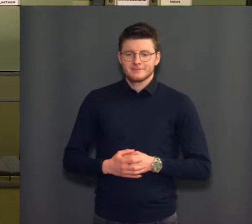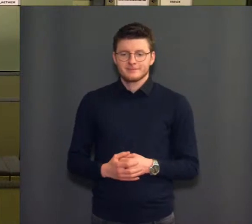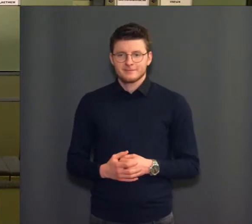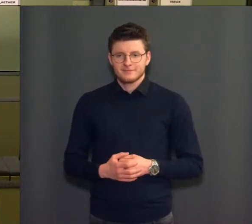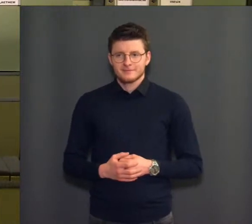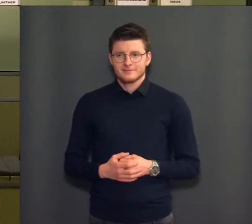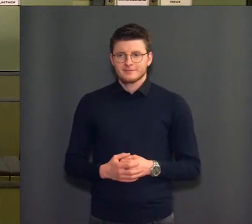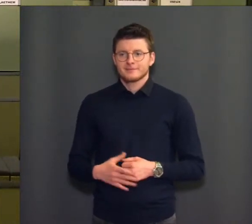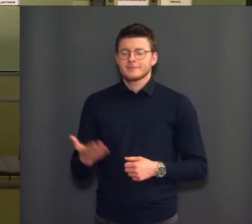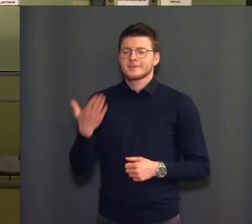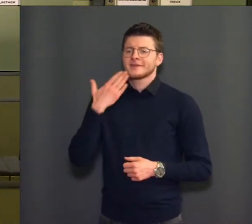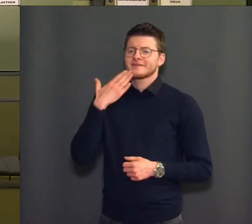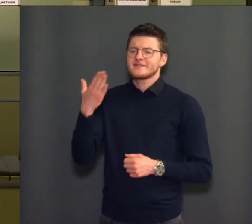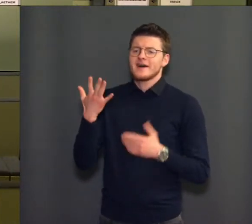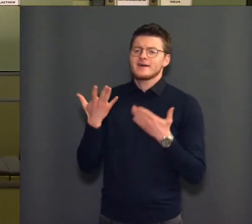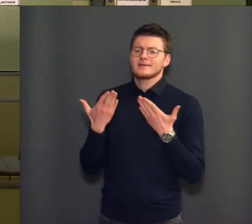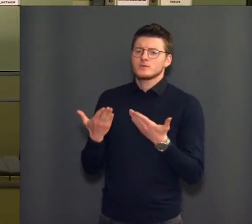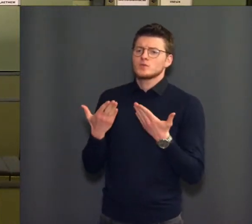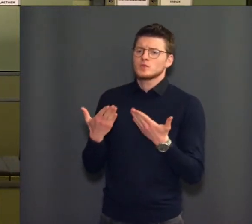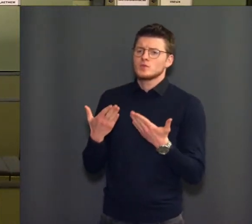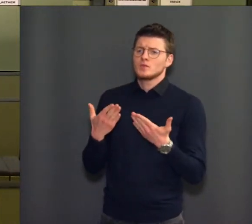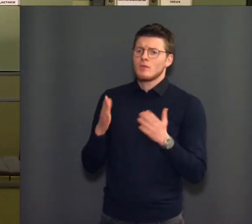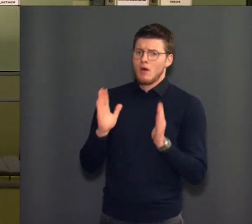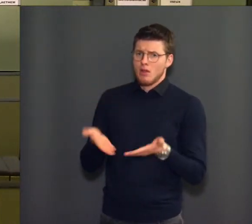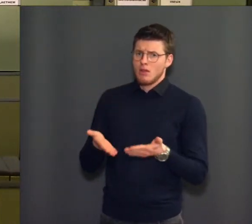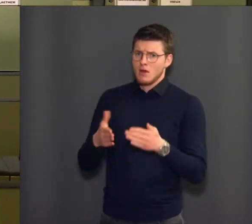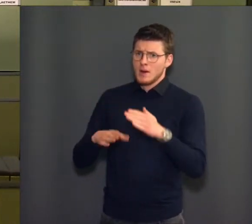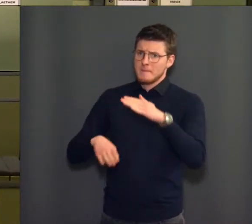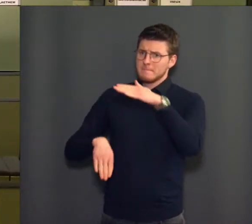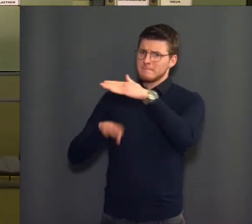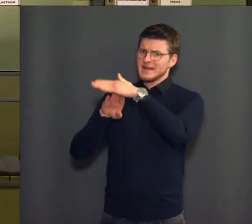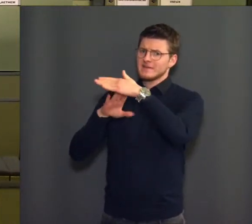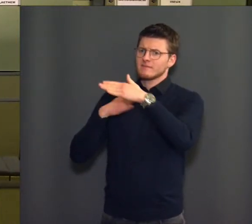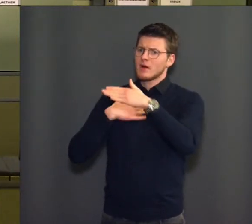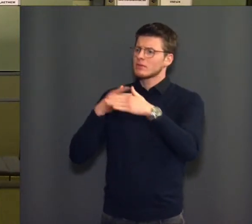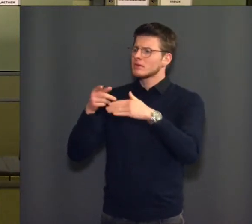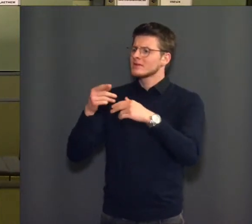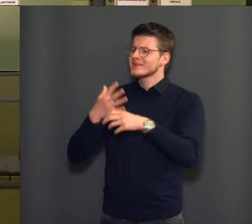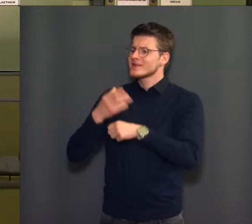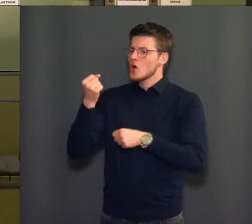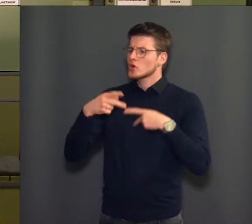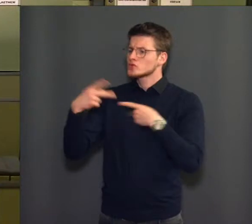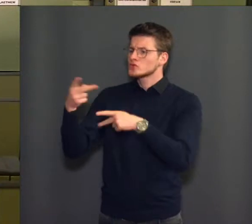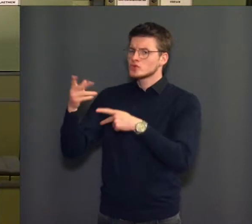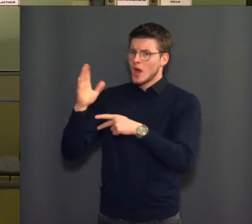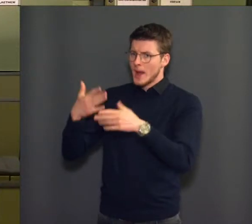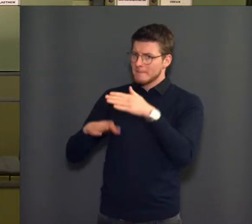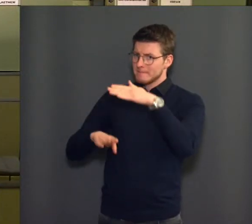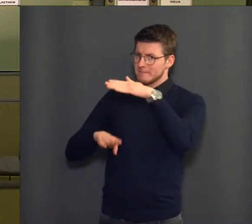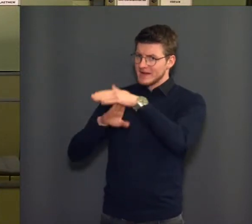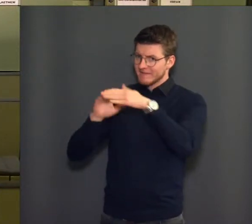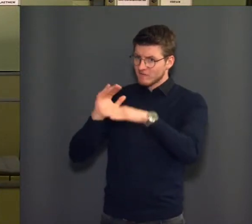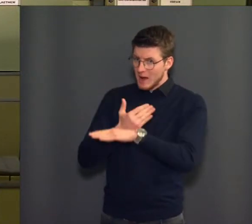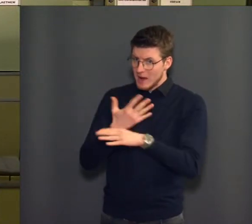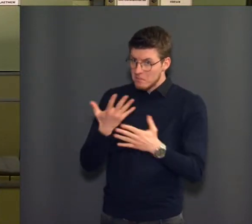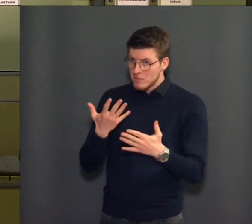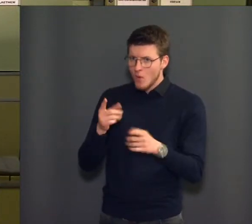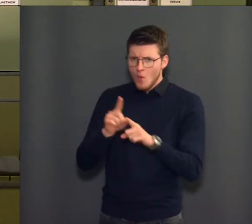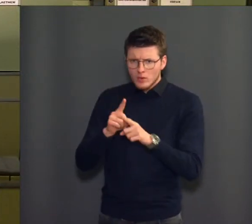Ligt de piek van de ziekenhuisopnames in deze 3e golf achter ons? En wanneer wordt de piek bij de intensieve zorg verwacht?